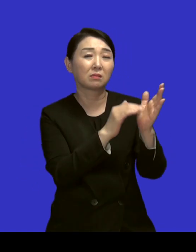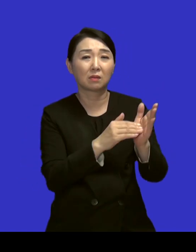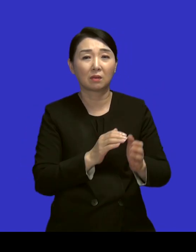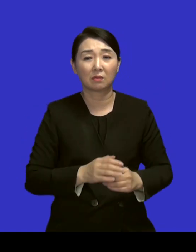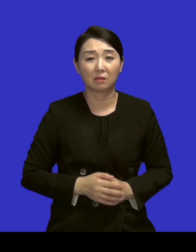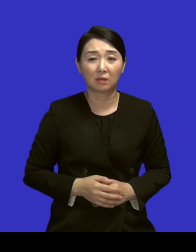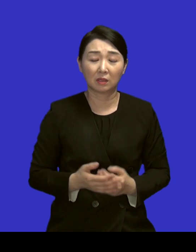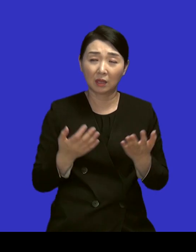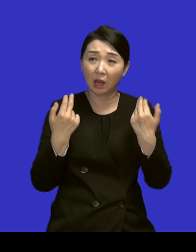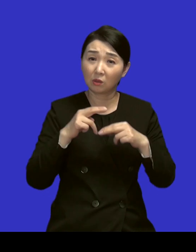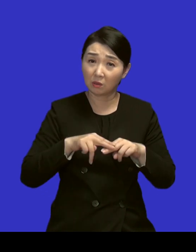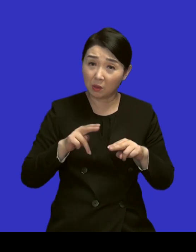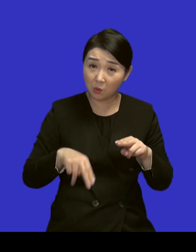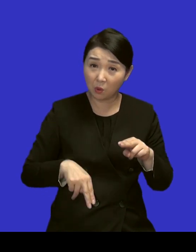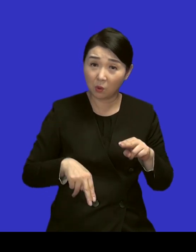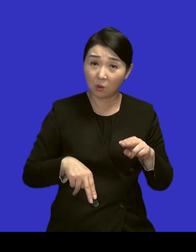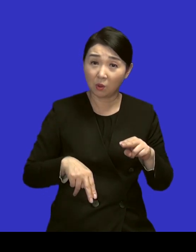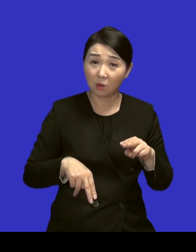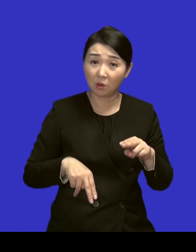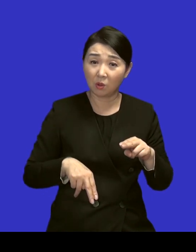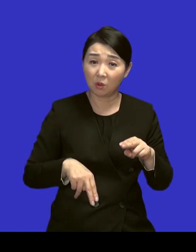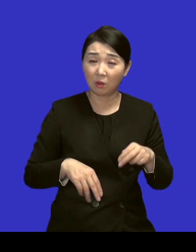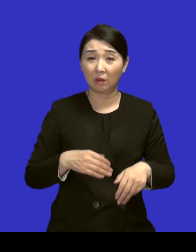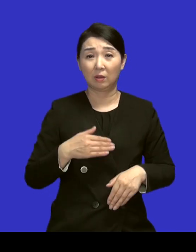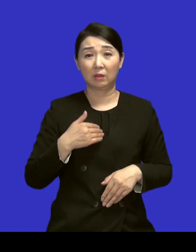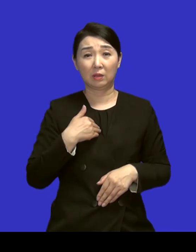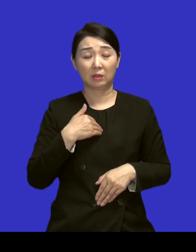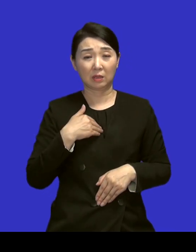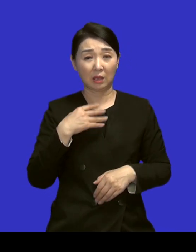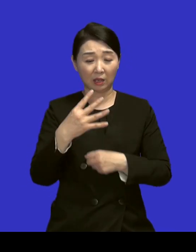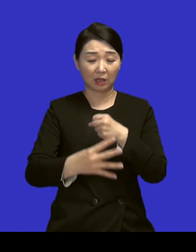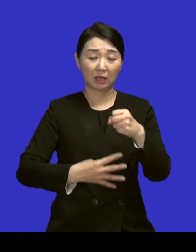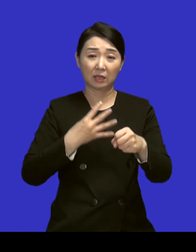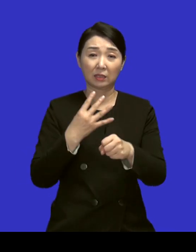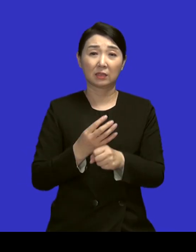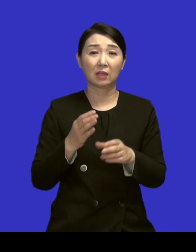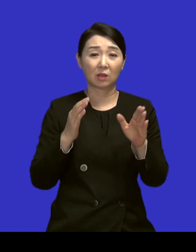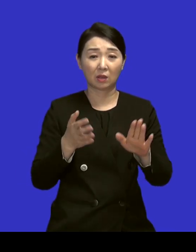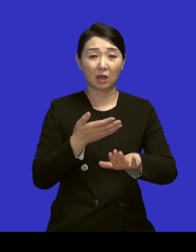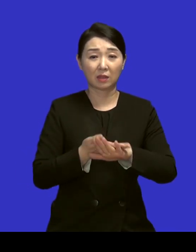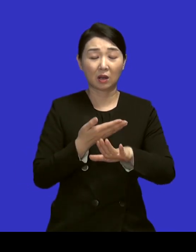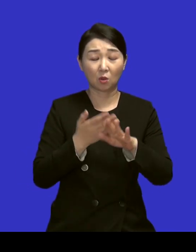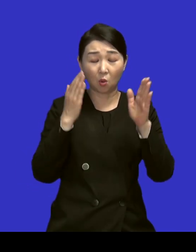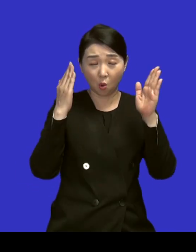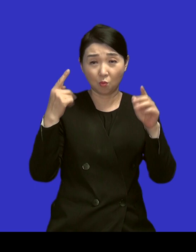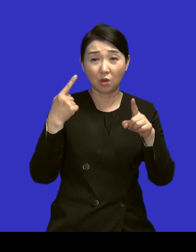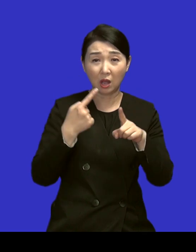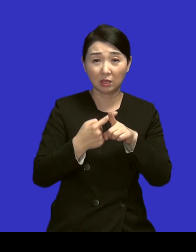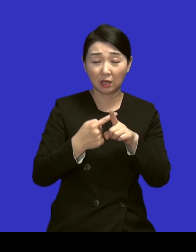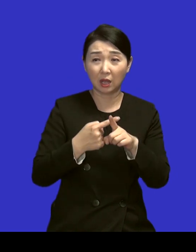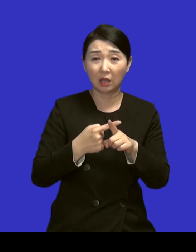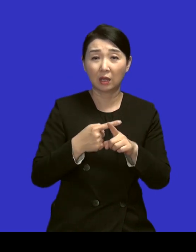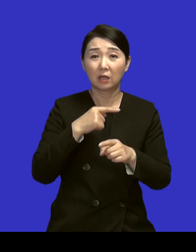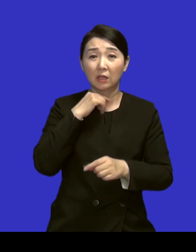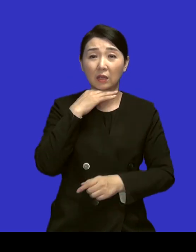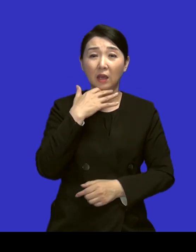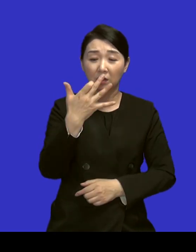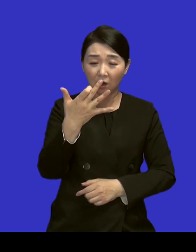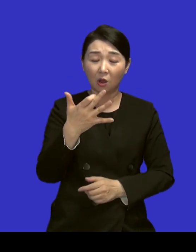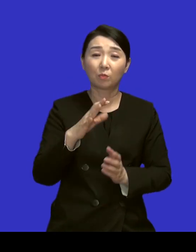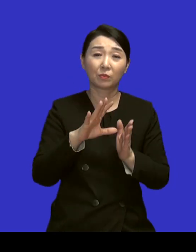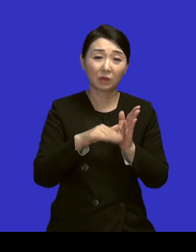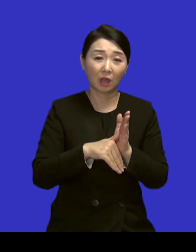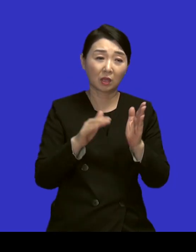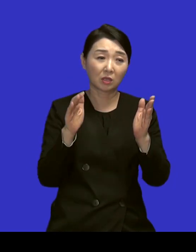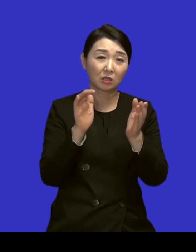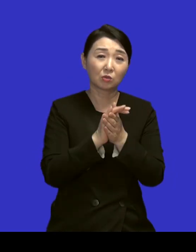나 그만둘까? 나 4년 동안 그냥 다른 거 공부하다가 19살에 친구들하고 같이